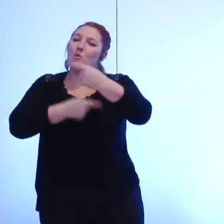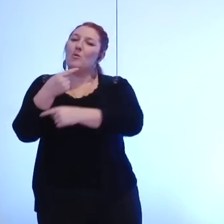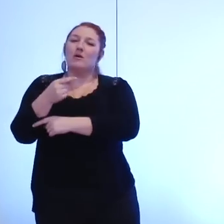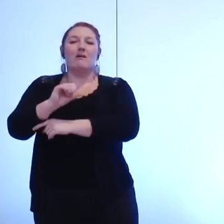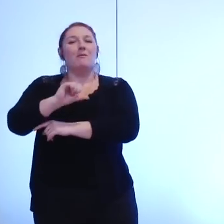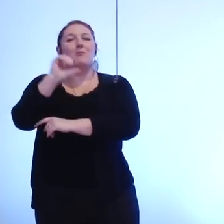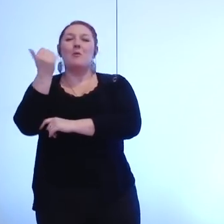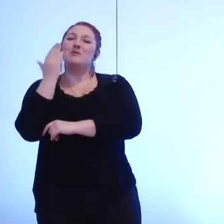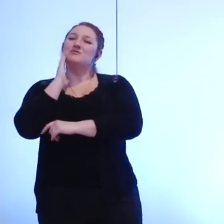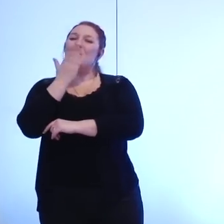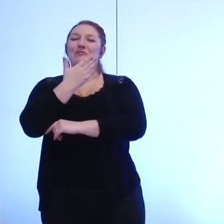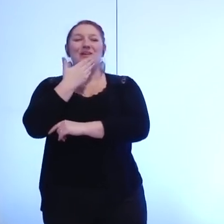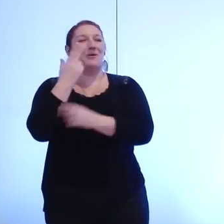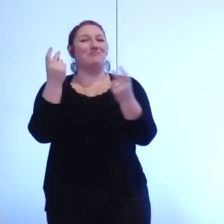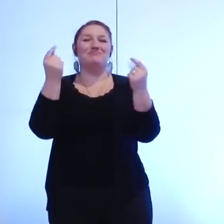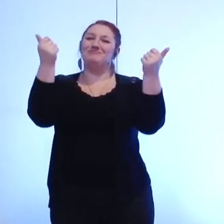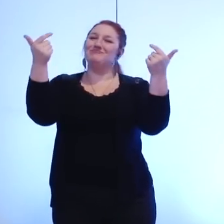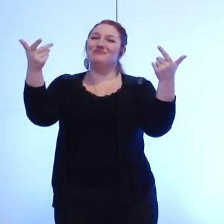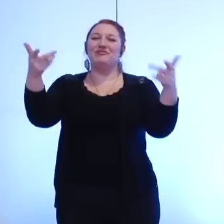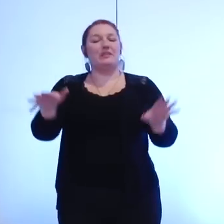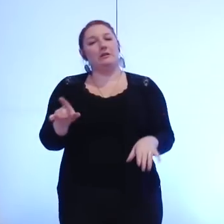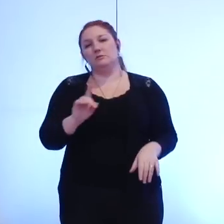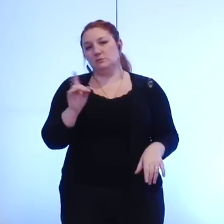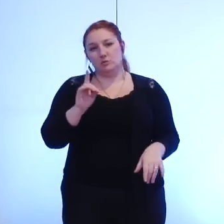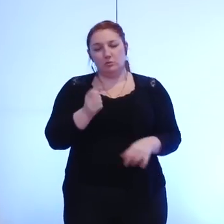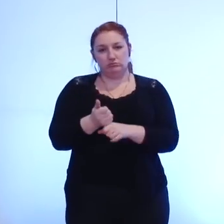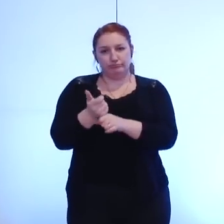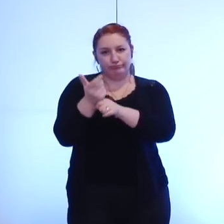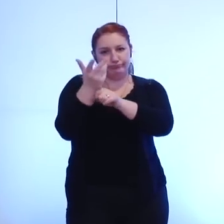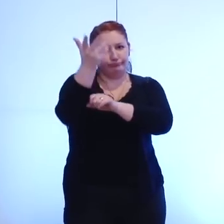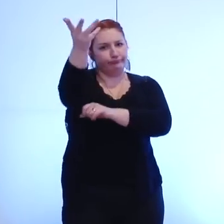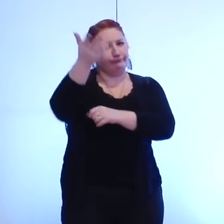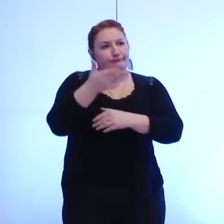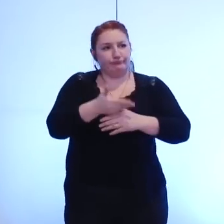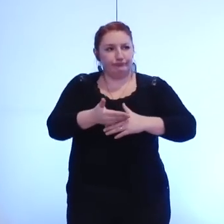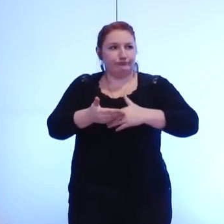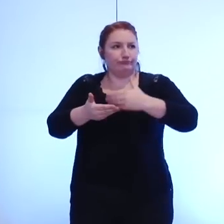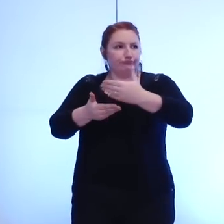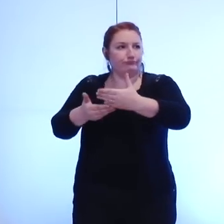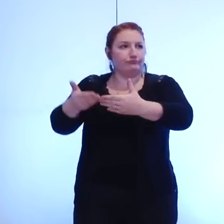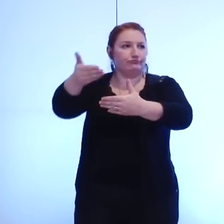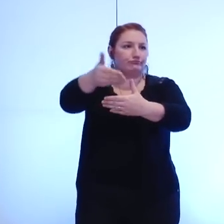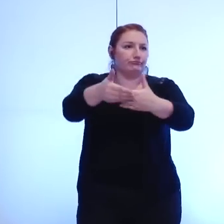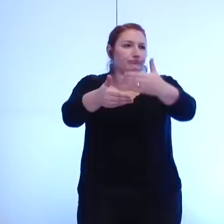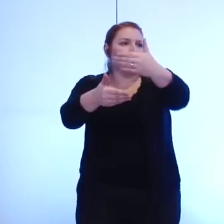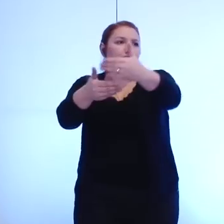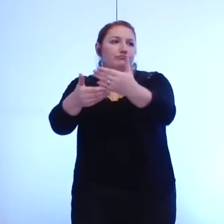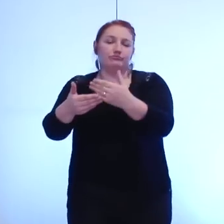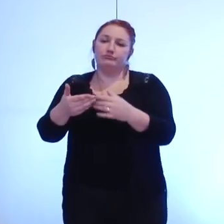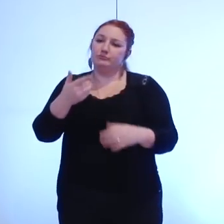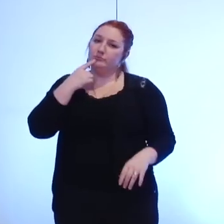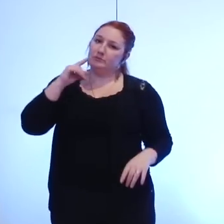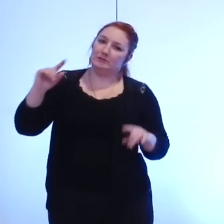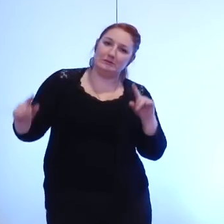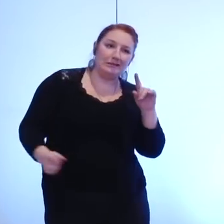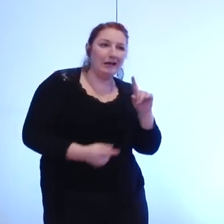janvier et la métropole se construira dans les années qui viennent il est impératif collectivement s